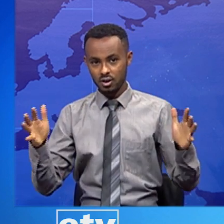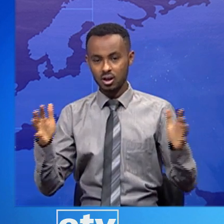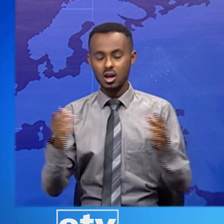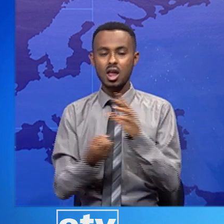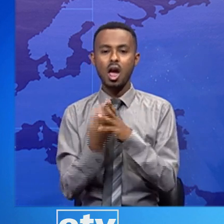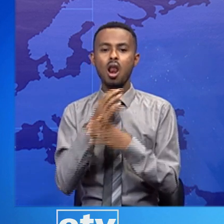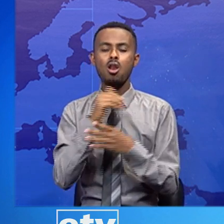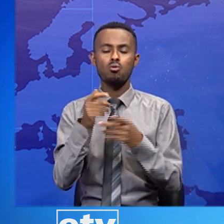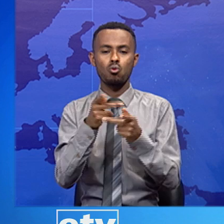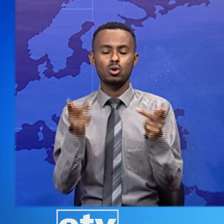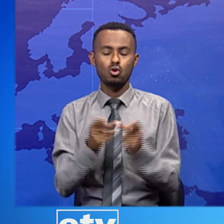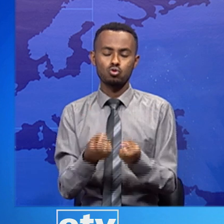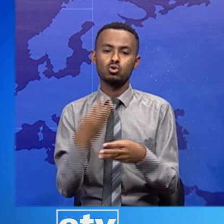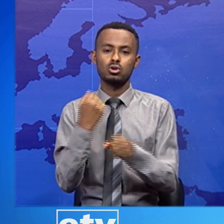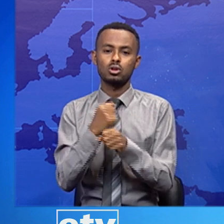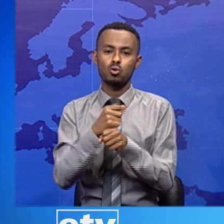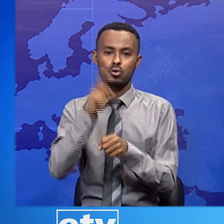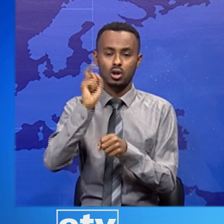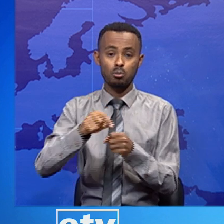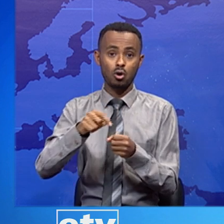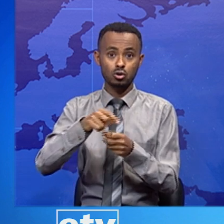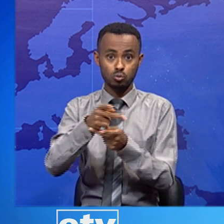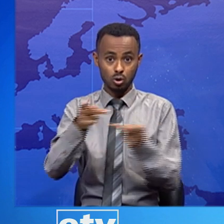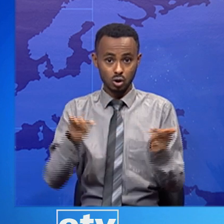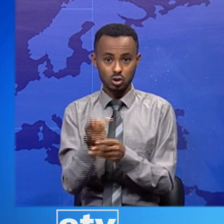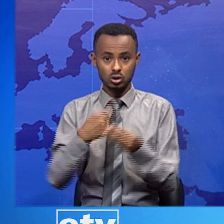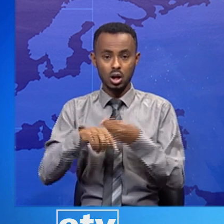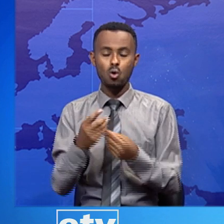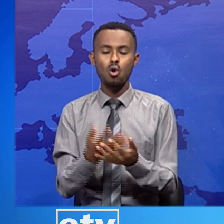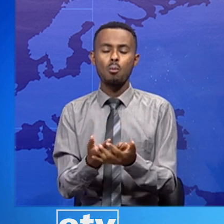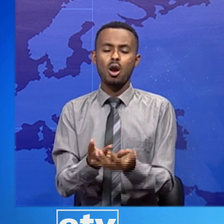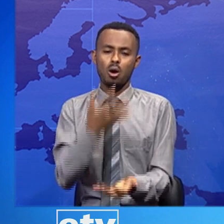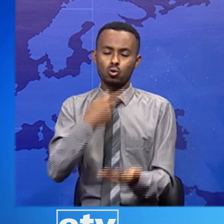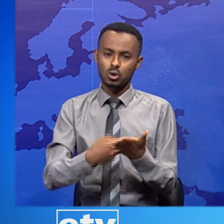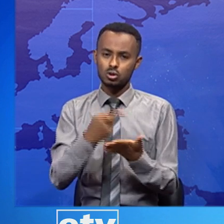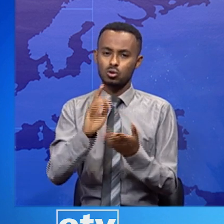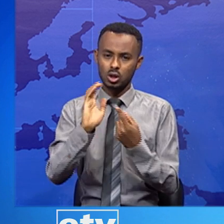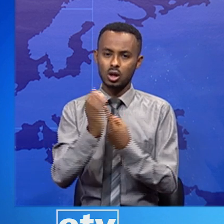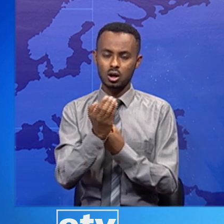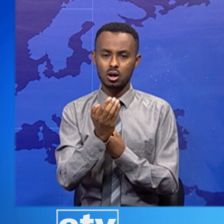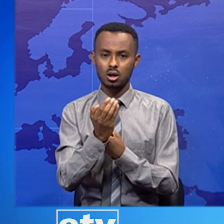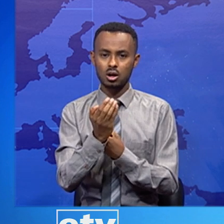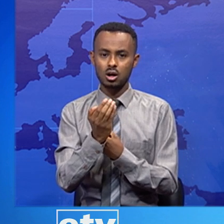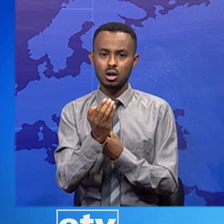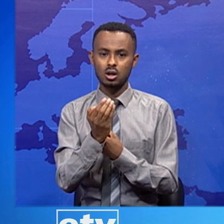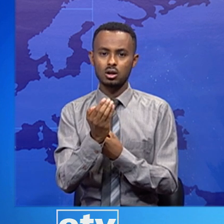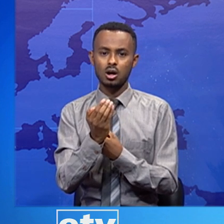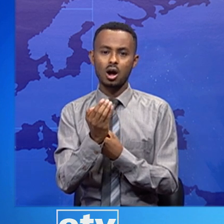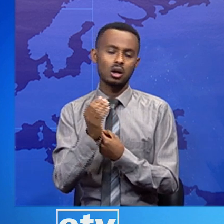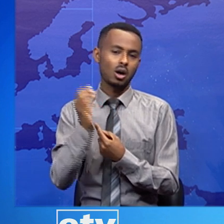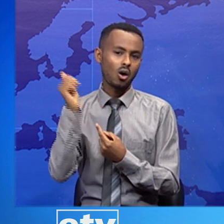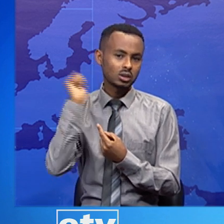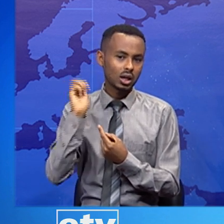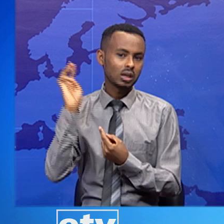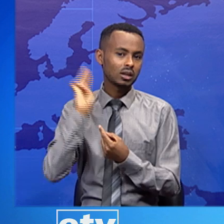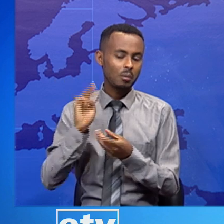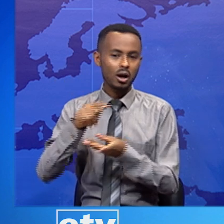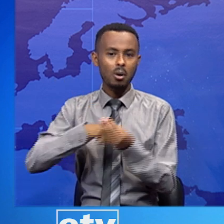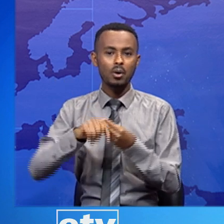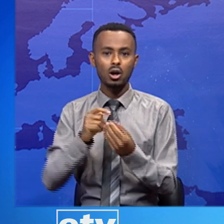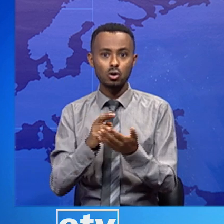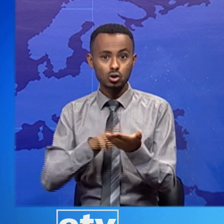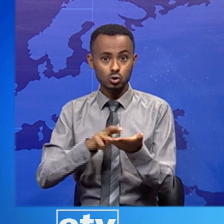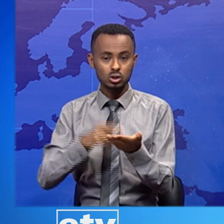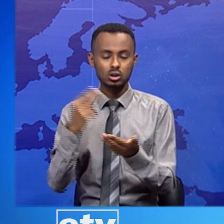ኤሪያዎች ብዙ ሊሰሩባቸው የሚገባዎች ኤሪያዎች ስላሉ ባለሀብቱም በዚሁ መልኩ ሐዋሳና ሲዳማ አካባቢ